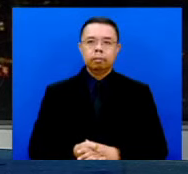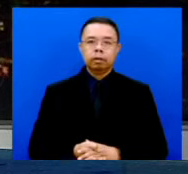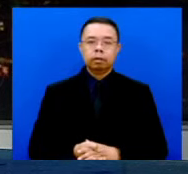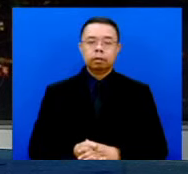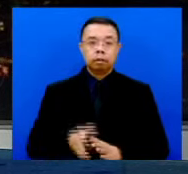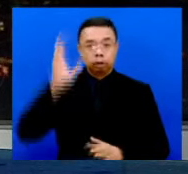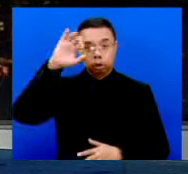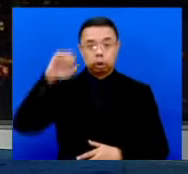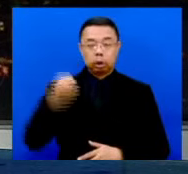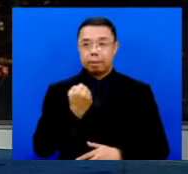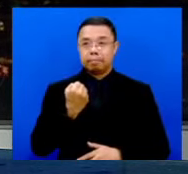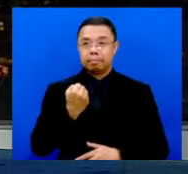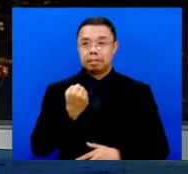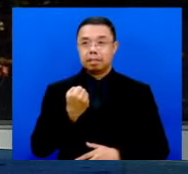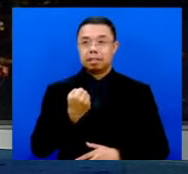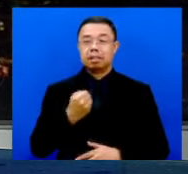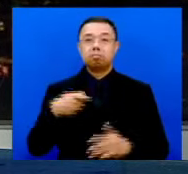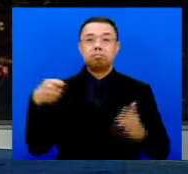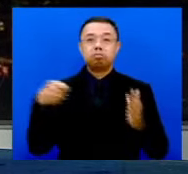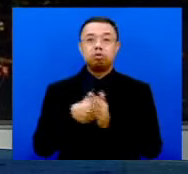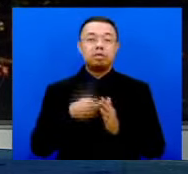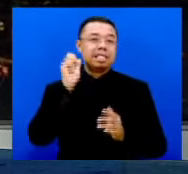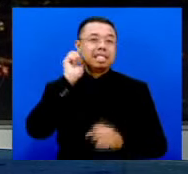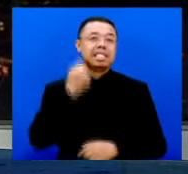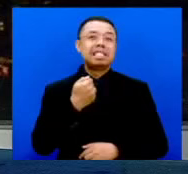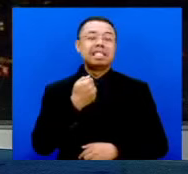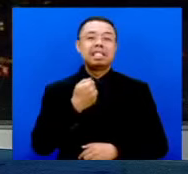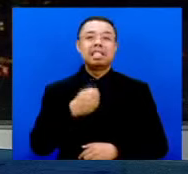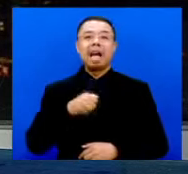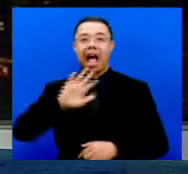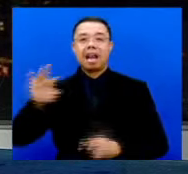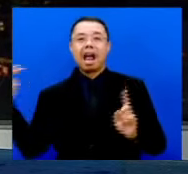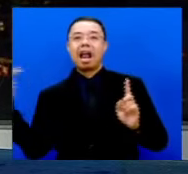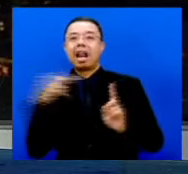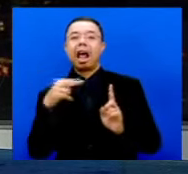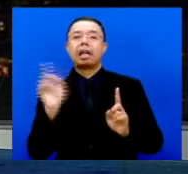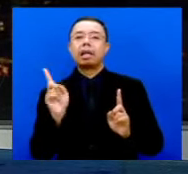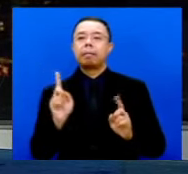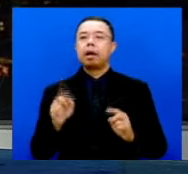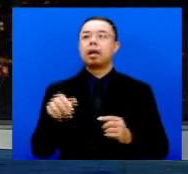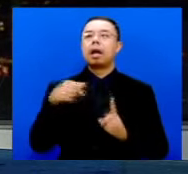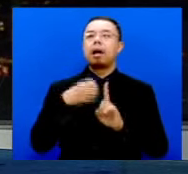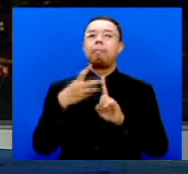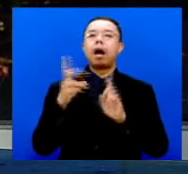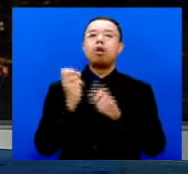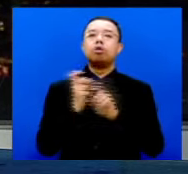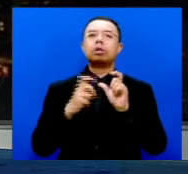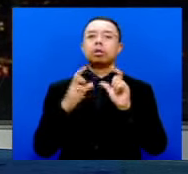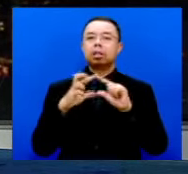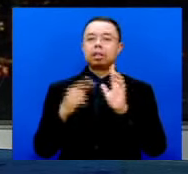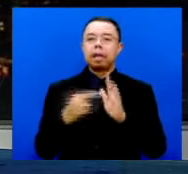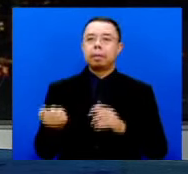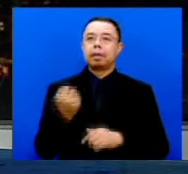seorang suami tega menghabisi nyawa istrinya di depan mata sang anak di kawasan Kebagusan Pasar Minggu